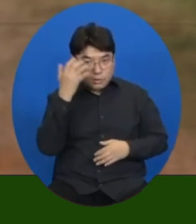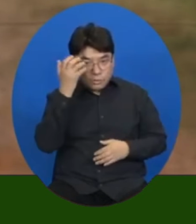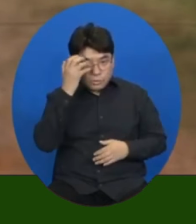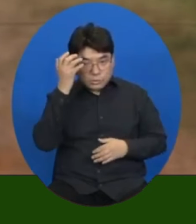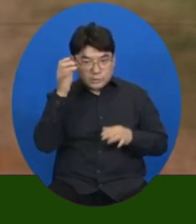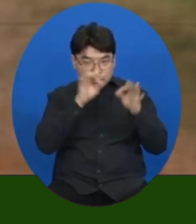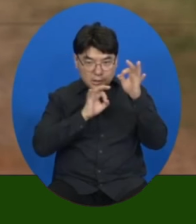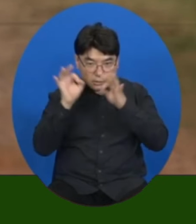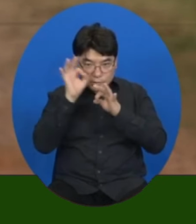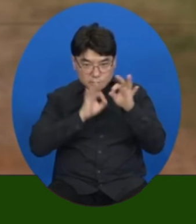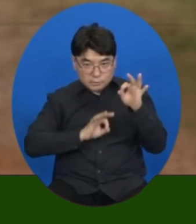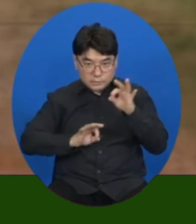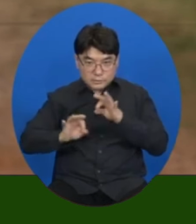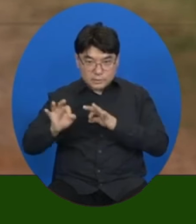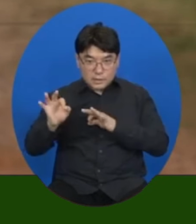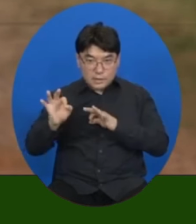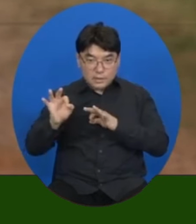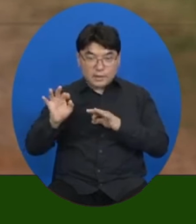찾을거다